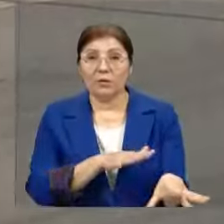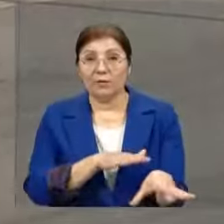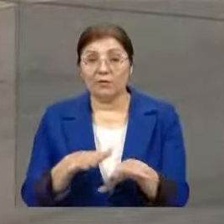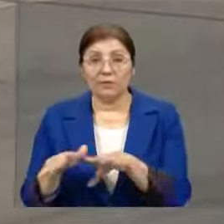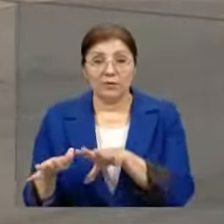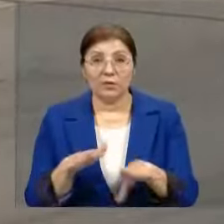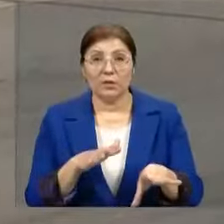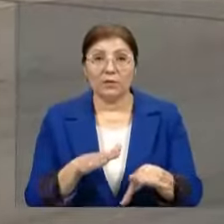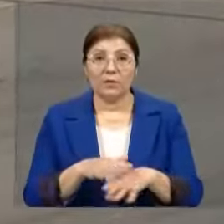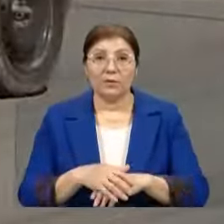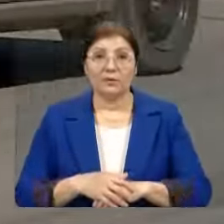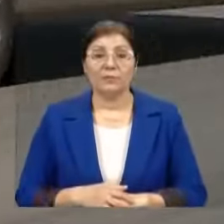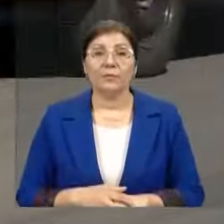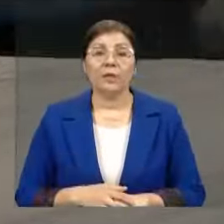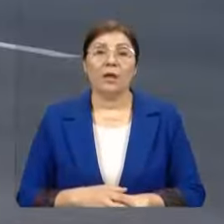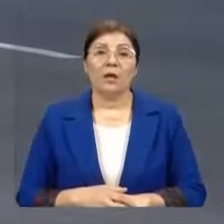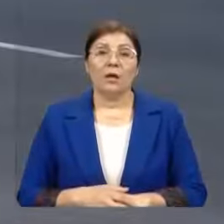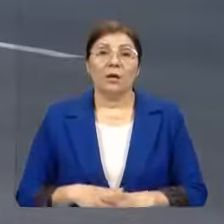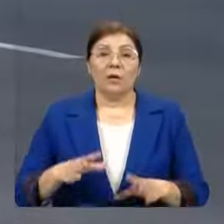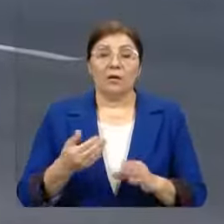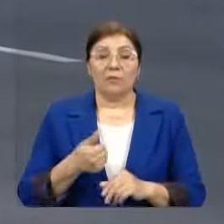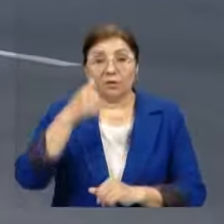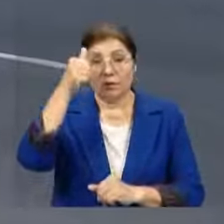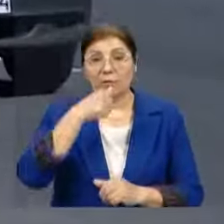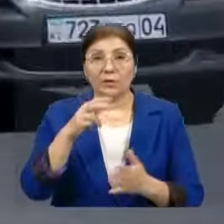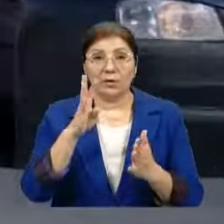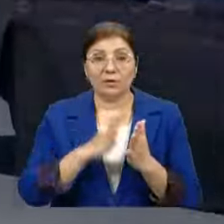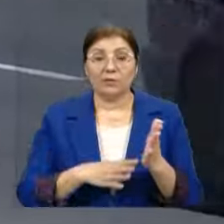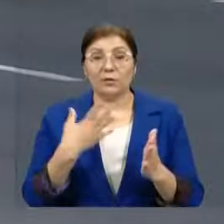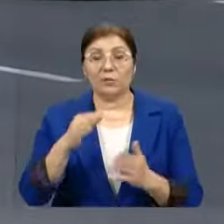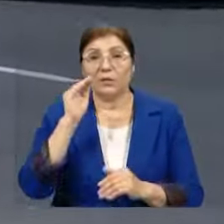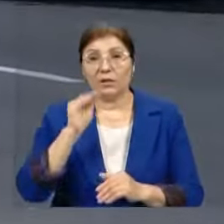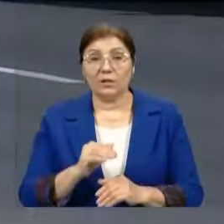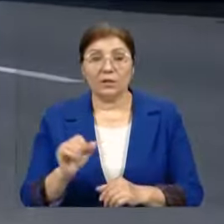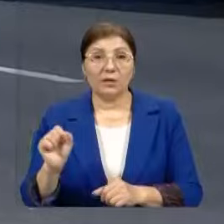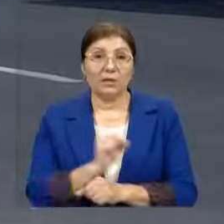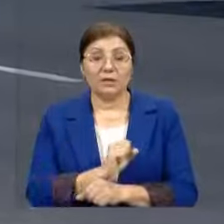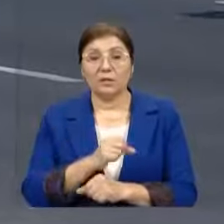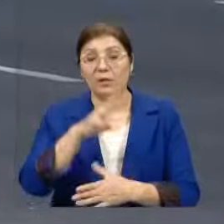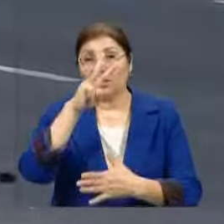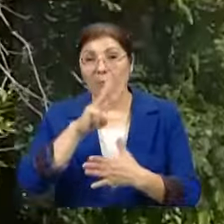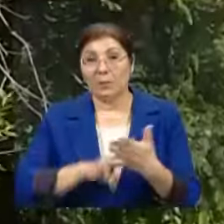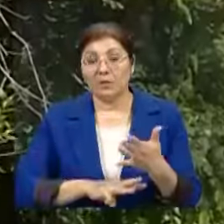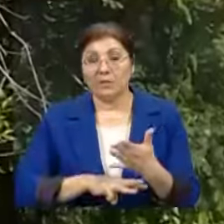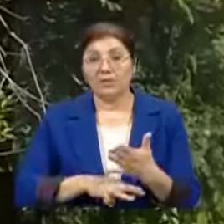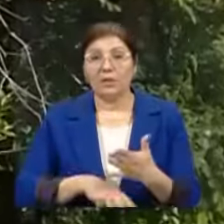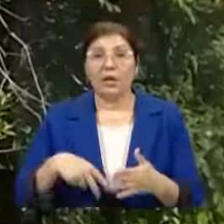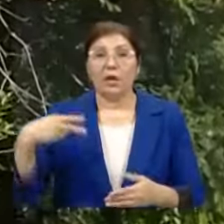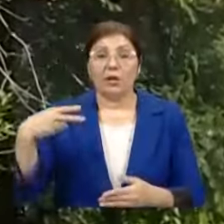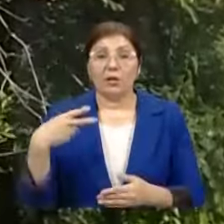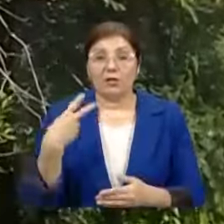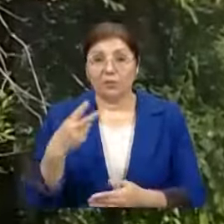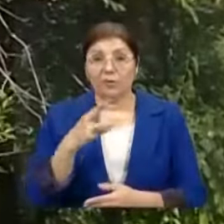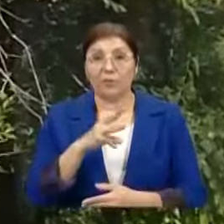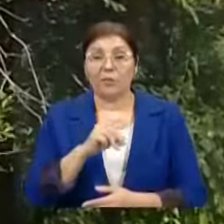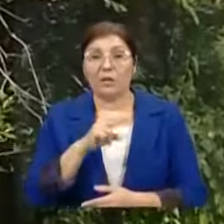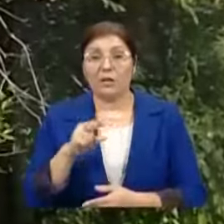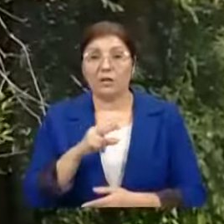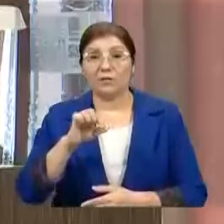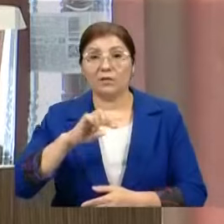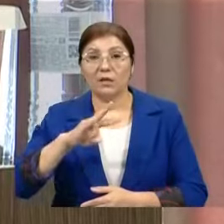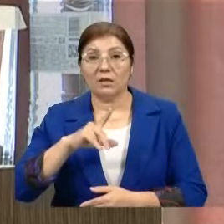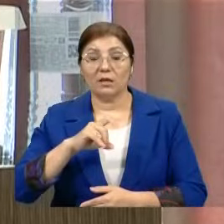состоянии, маневрирование. В целом, в текущем году свыше 95 тысяч водителей оштрафованы на сумму более 2 миллиардов тенге.